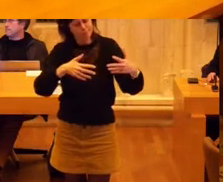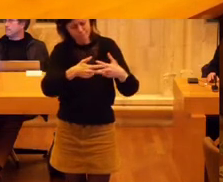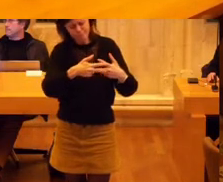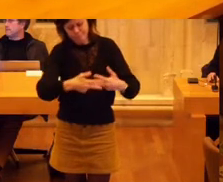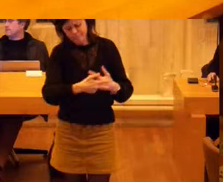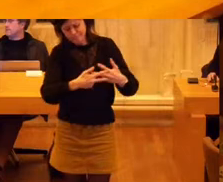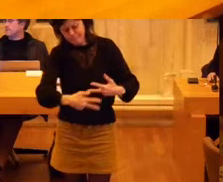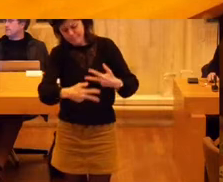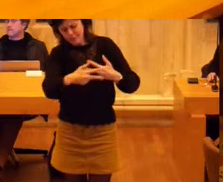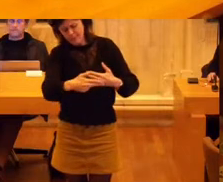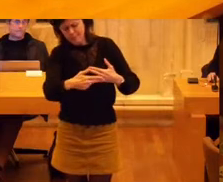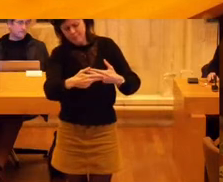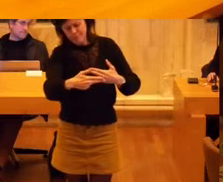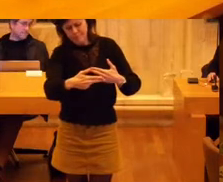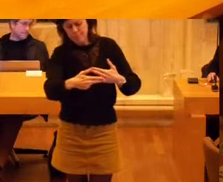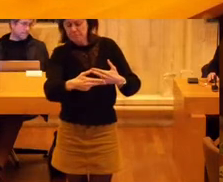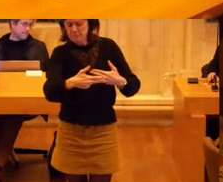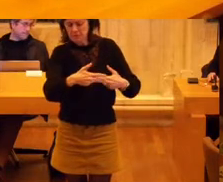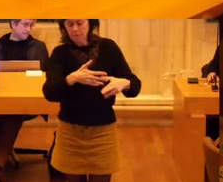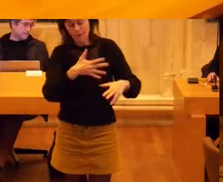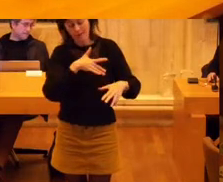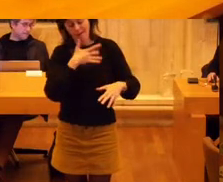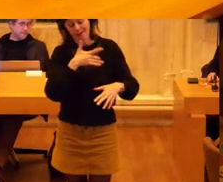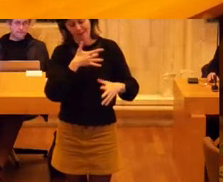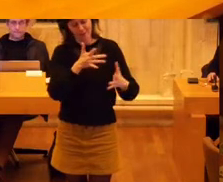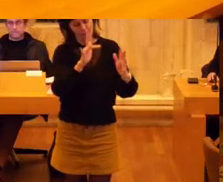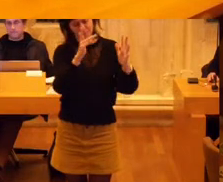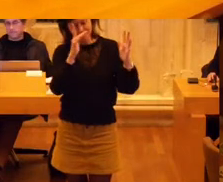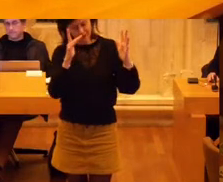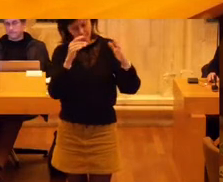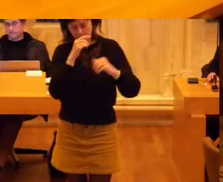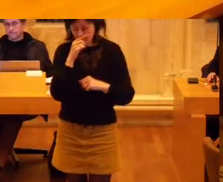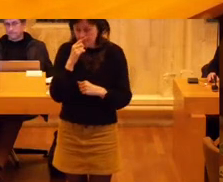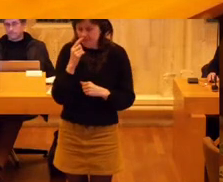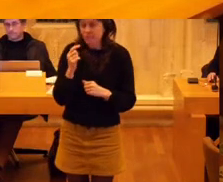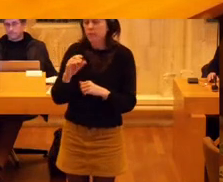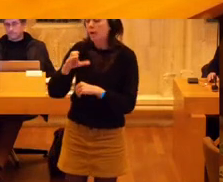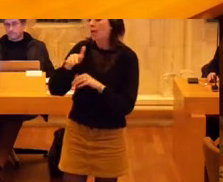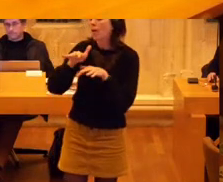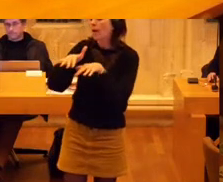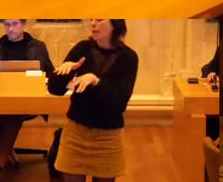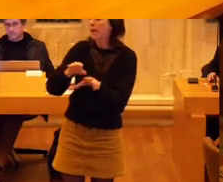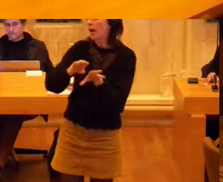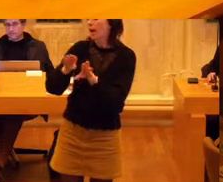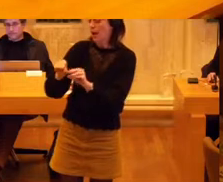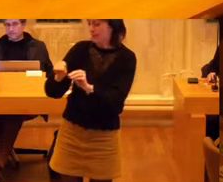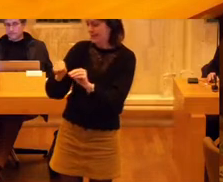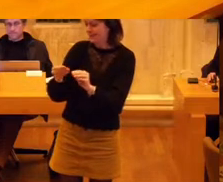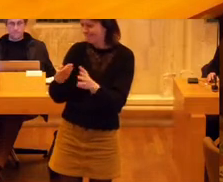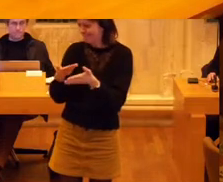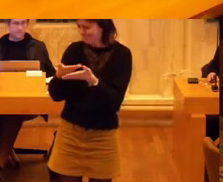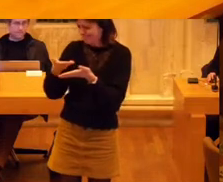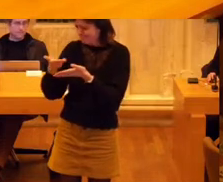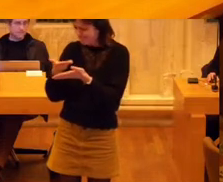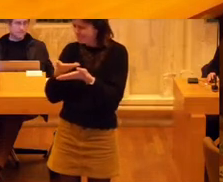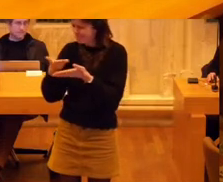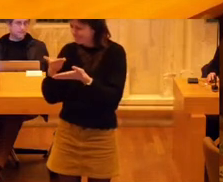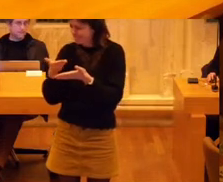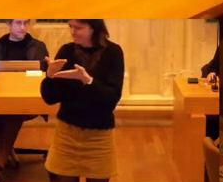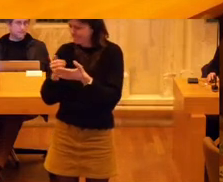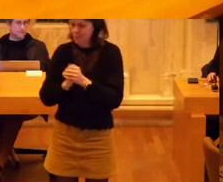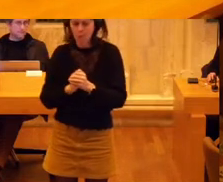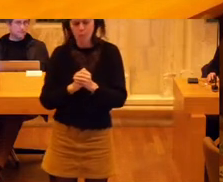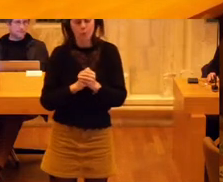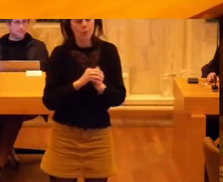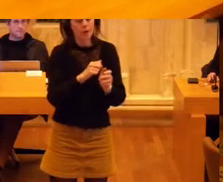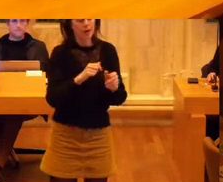différentes barres d'immeubles. On a travaillé avec Quand la mer habitat de manière à ce qu'il réhabilite la deuxième rangée de